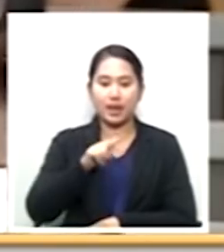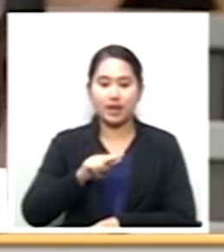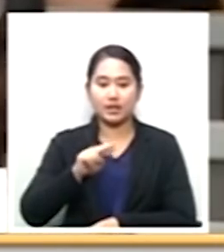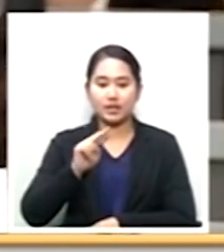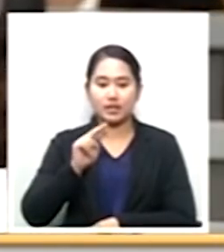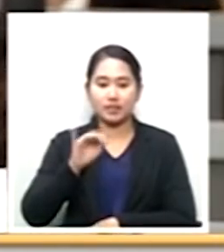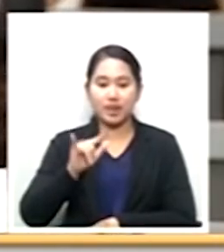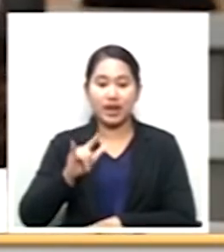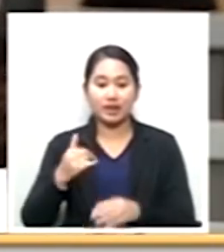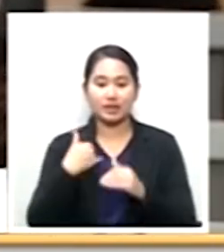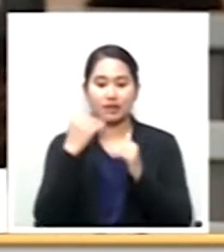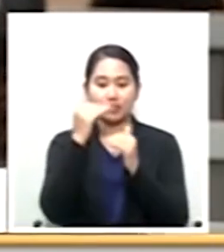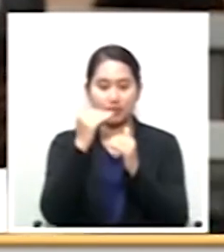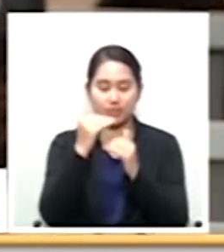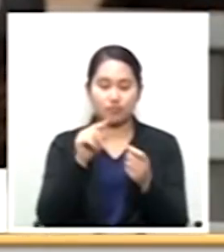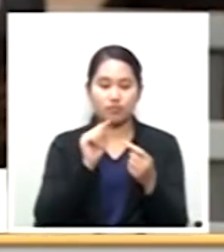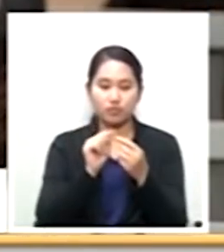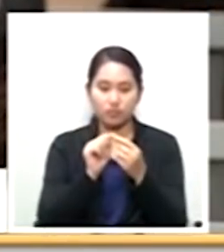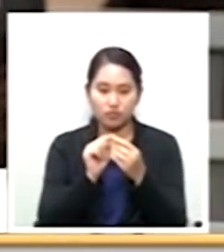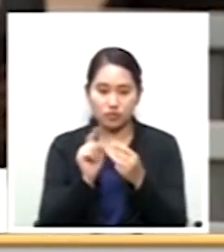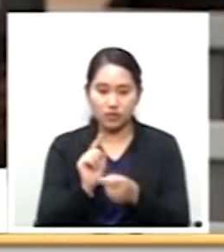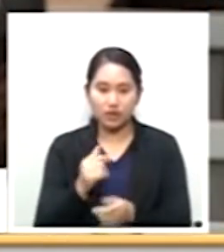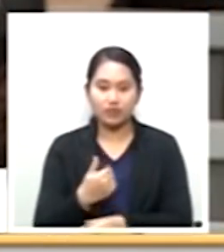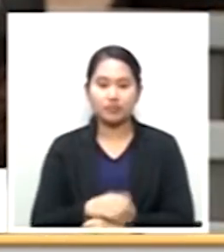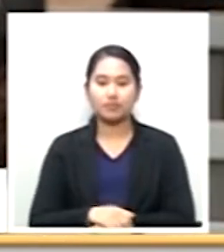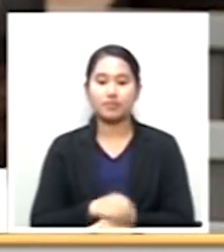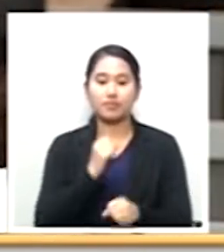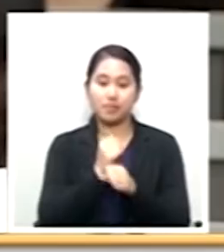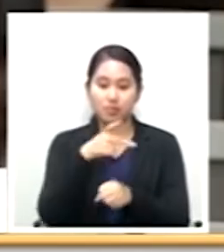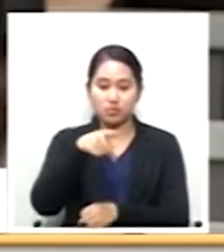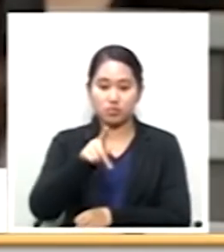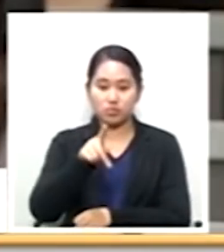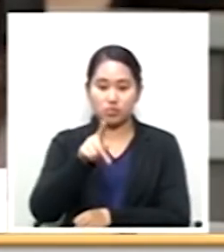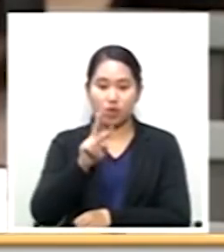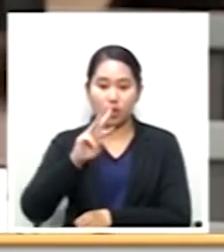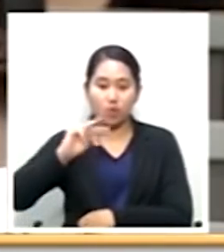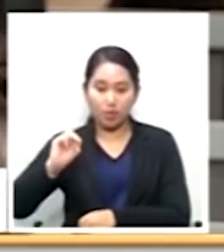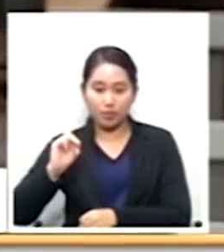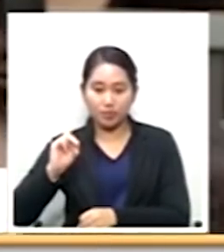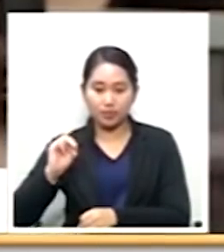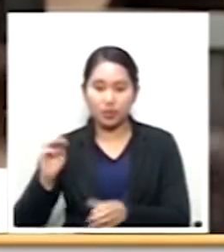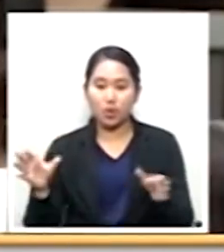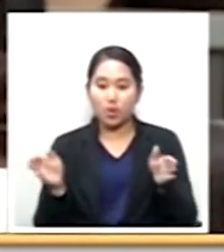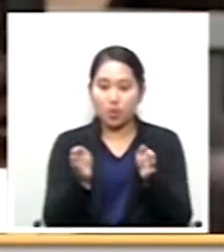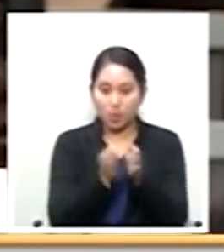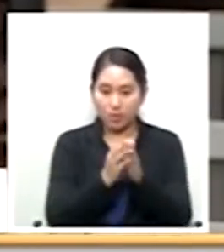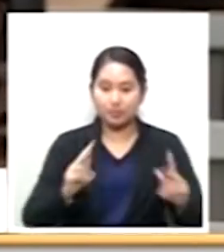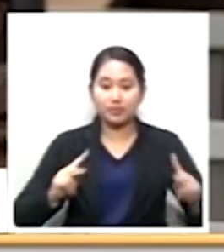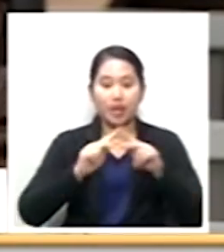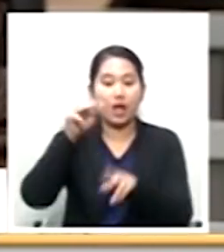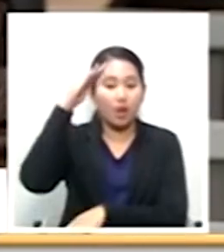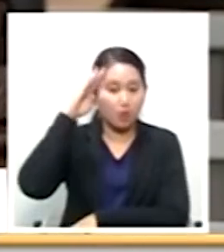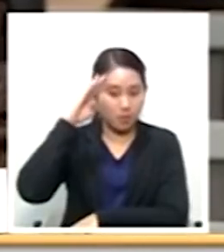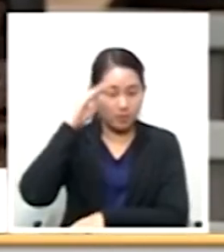การถวายความปลอดภัยรักษาพระองค์มีสถานะเป็นกรมสังกัดกระทรวงกลาโหมต่อมาครับในปี